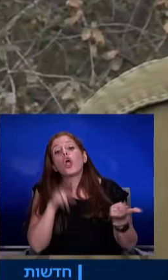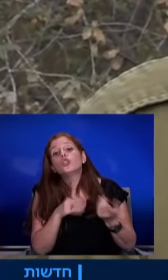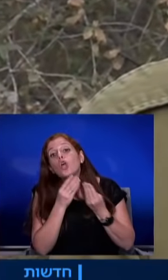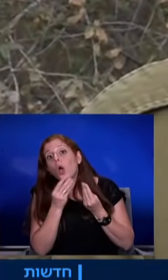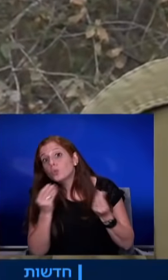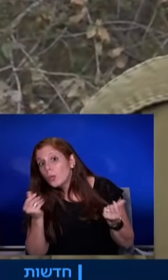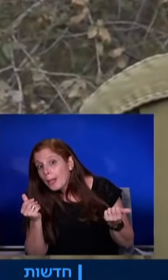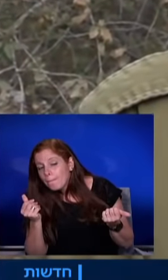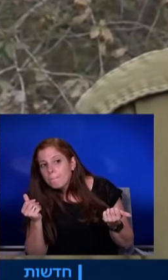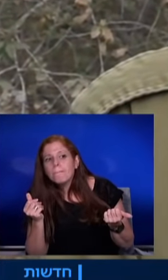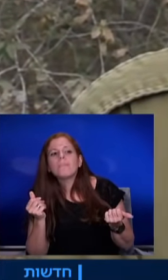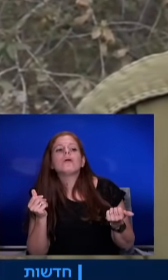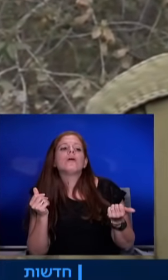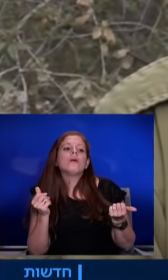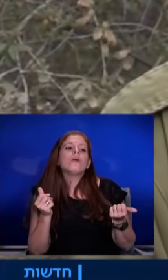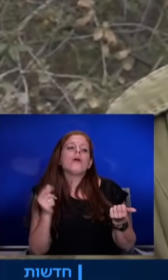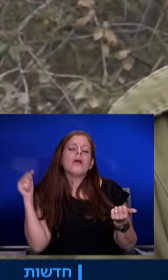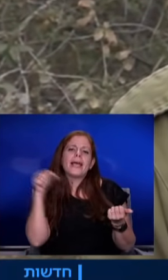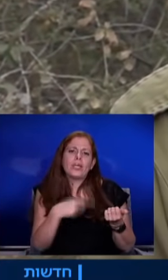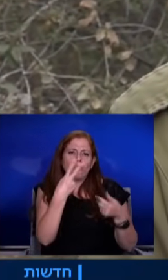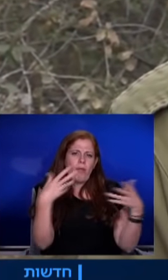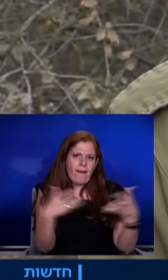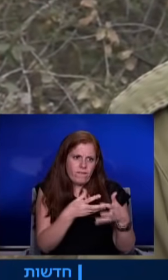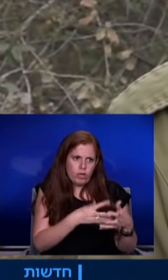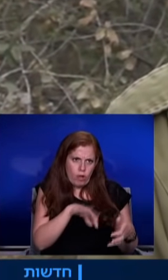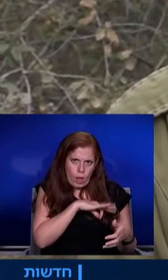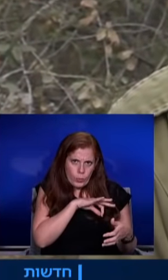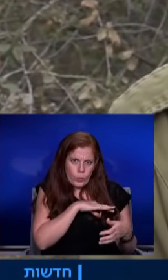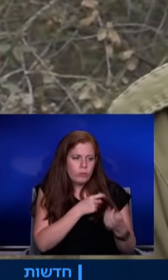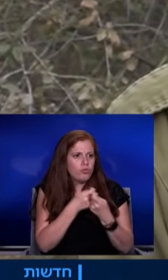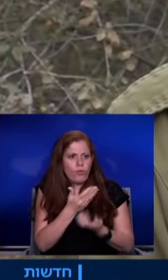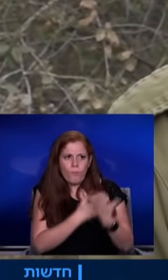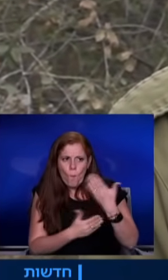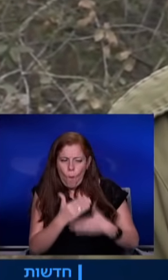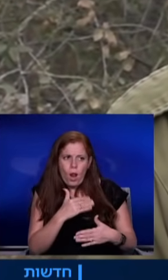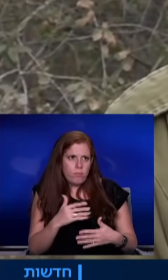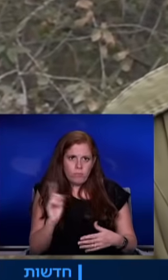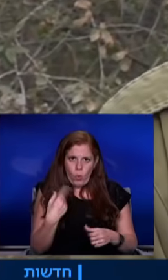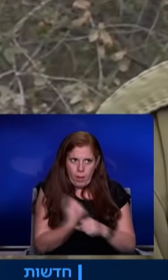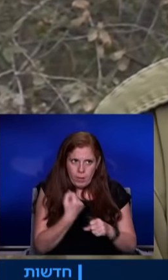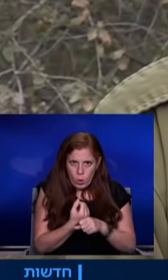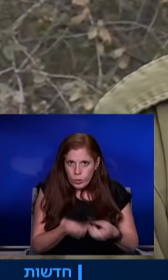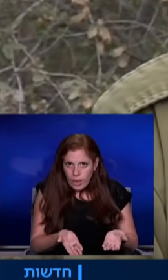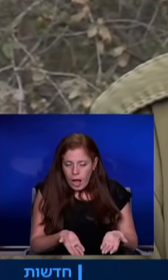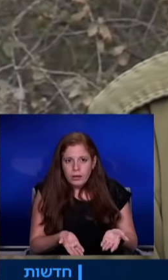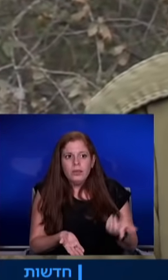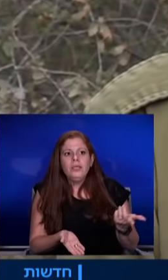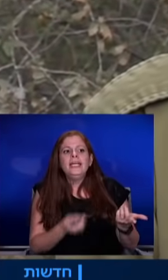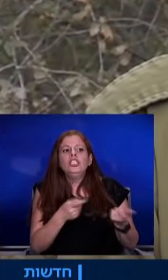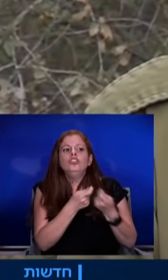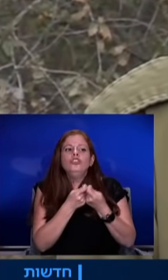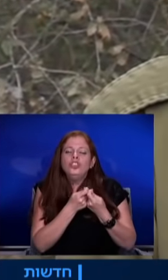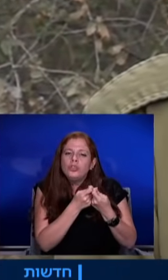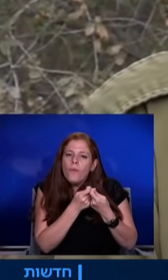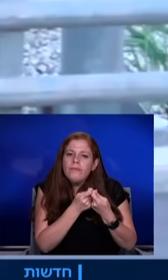שיש חשודים. הגיעו לשם שני חבר'ה שלנו עם שיתוף פעולה מאוד הדוק בכלל. כל הפעילות כאן היא שיתוף מאוד מאוד הדוק